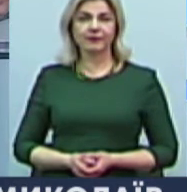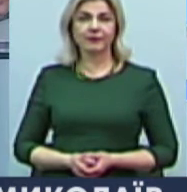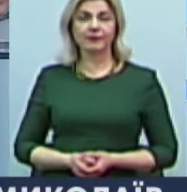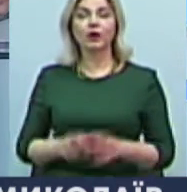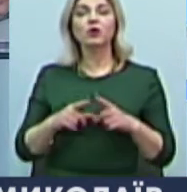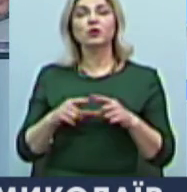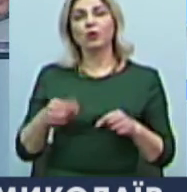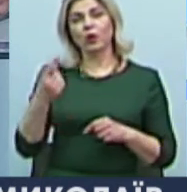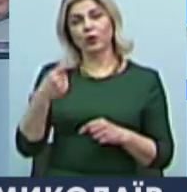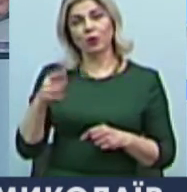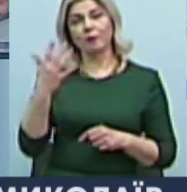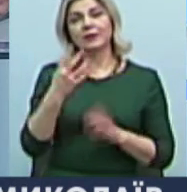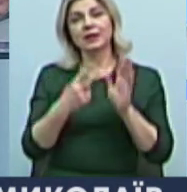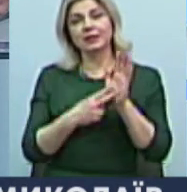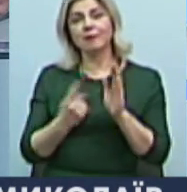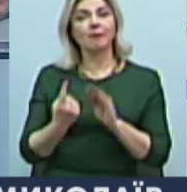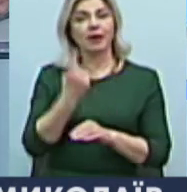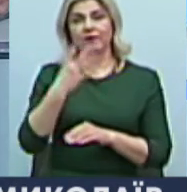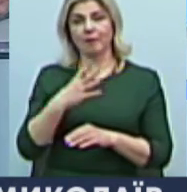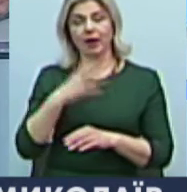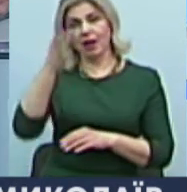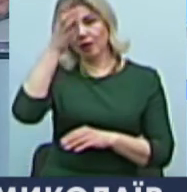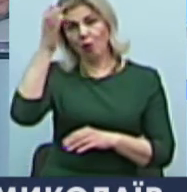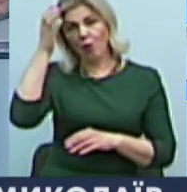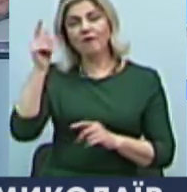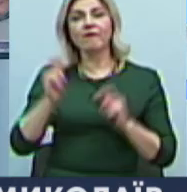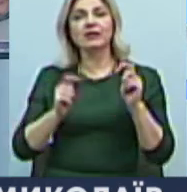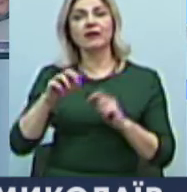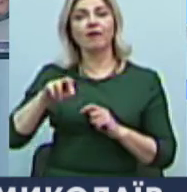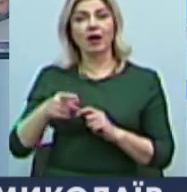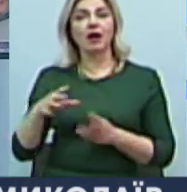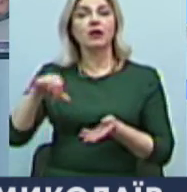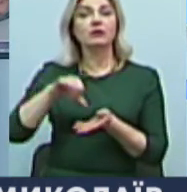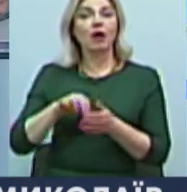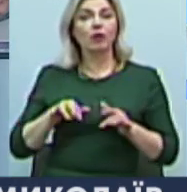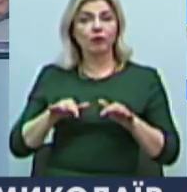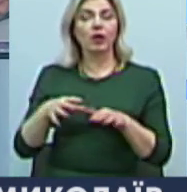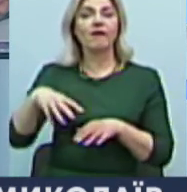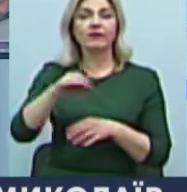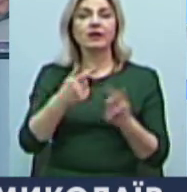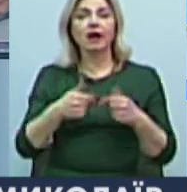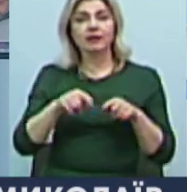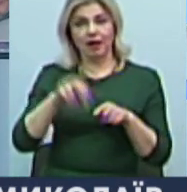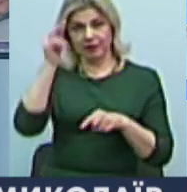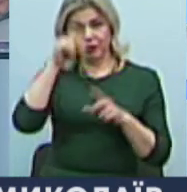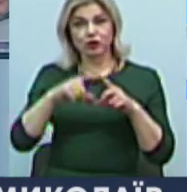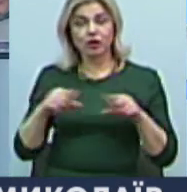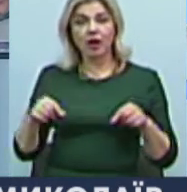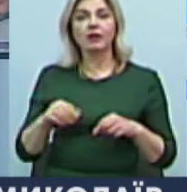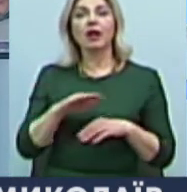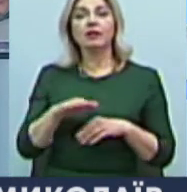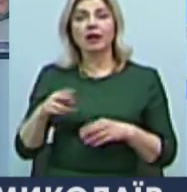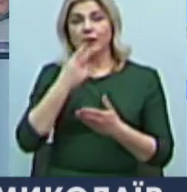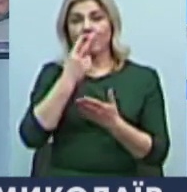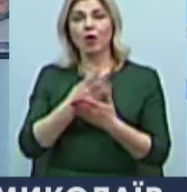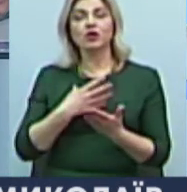У школі номер 57 вперше відбувся науковий фестиваль «Стрім». У заході взяли участь всі класи навчального закладу. Школярі продемонстрували